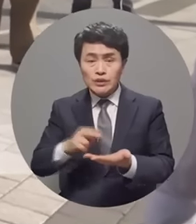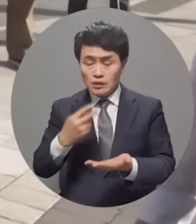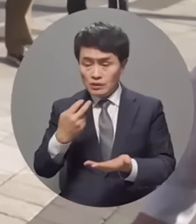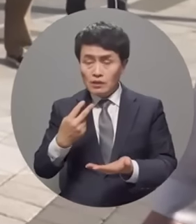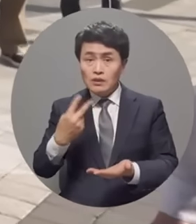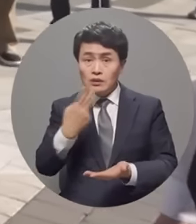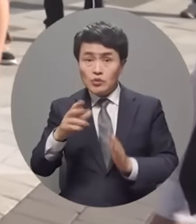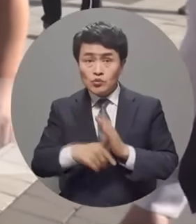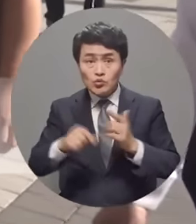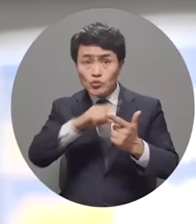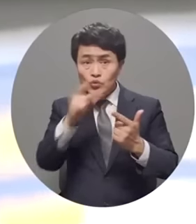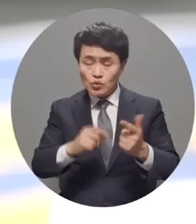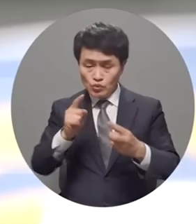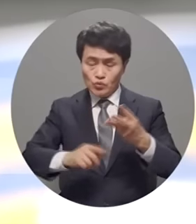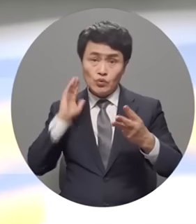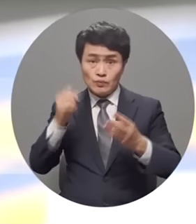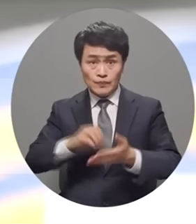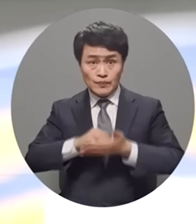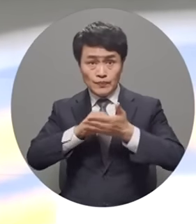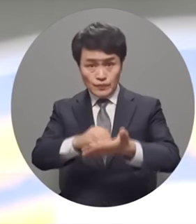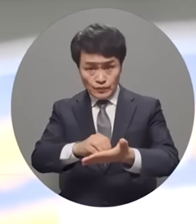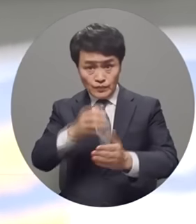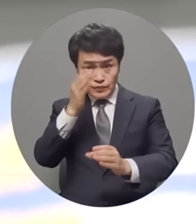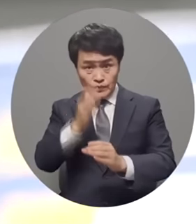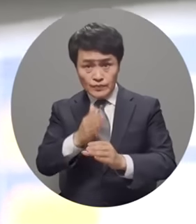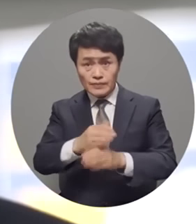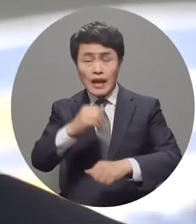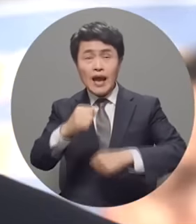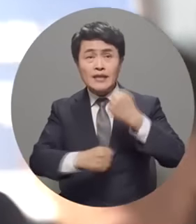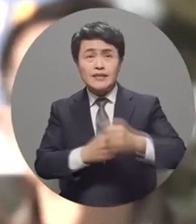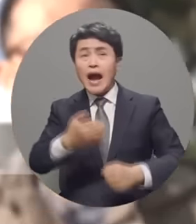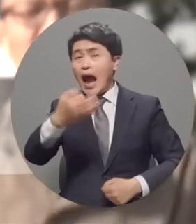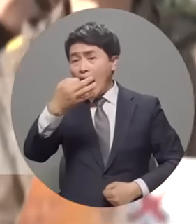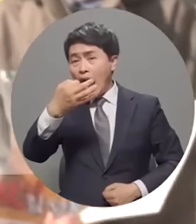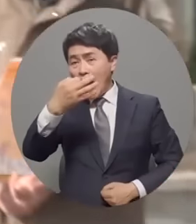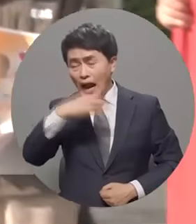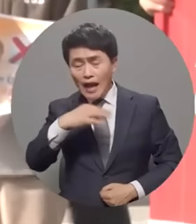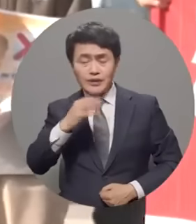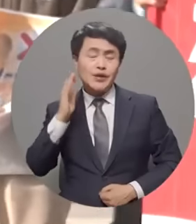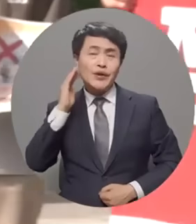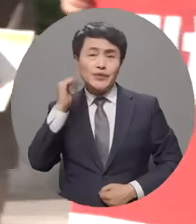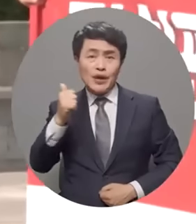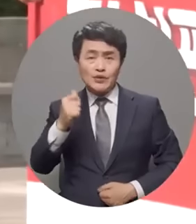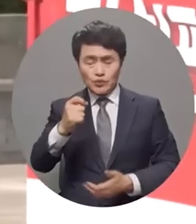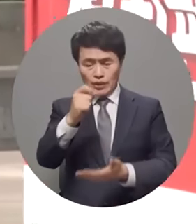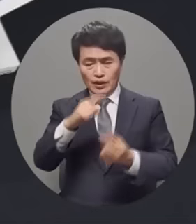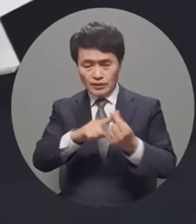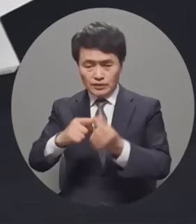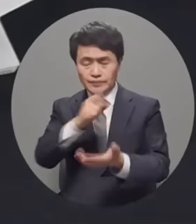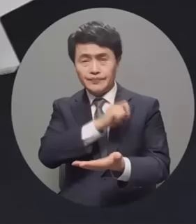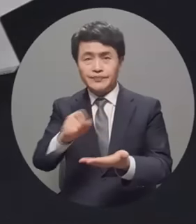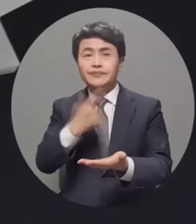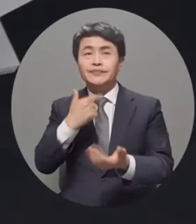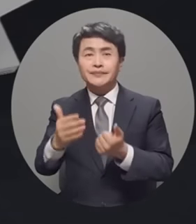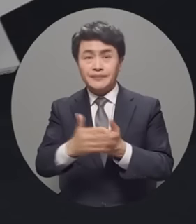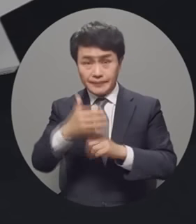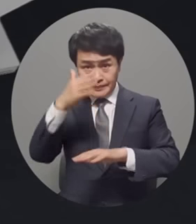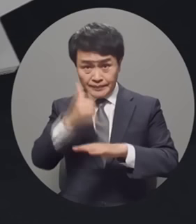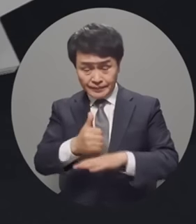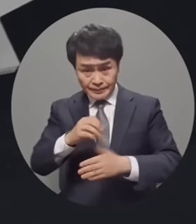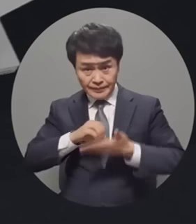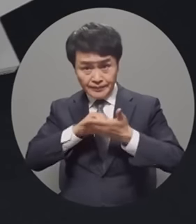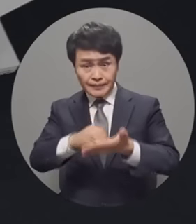그는 윤석열 대통령 취임사를 주제로 자유의 가치를 아는 대통령이란 제목의 칼럼을 썼습니다. 글 말미엔